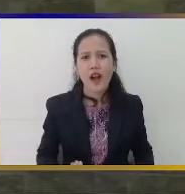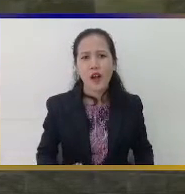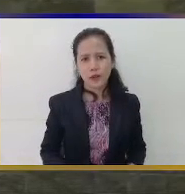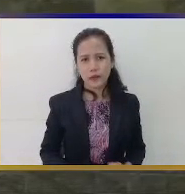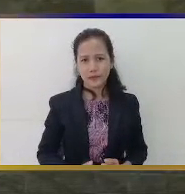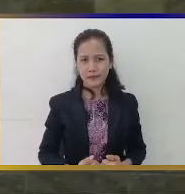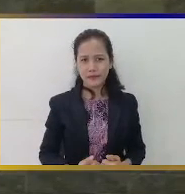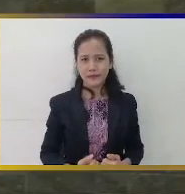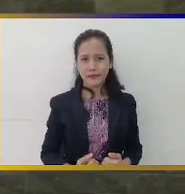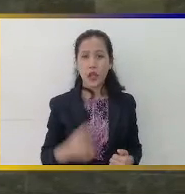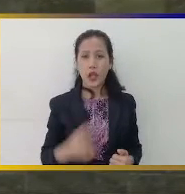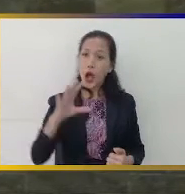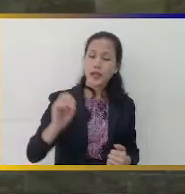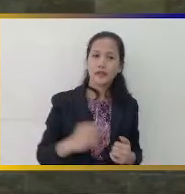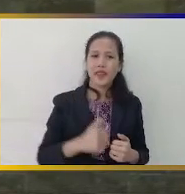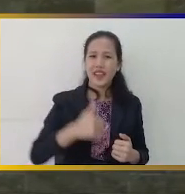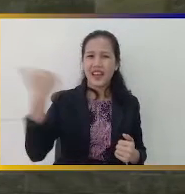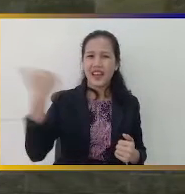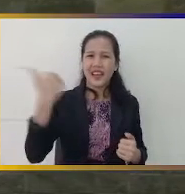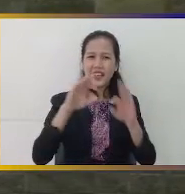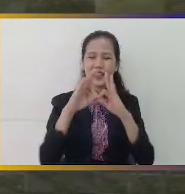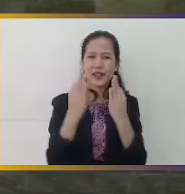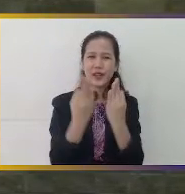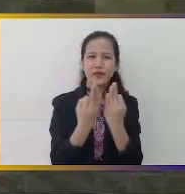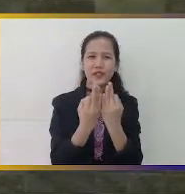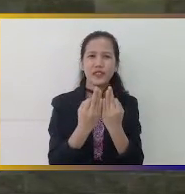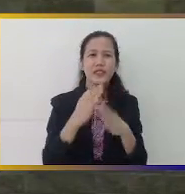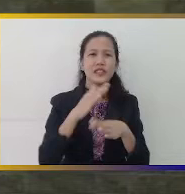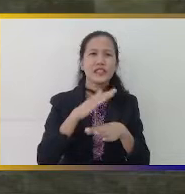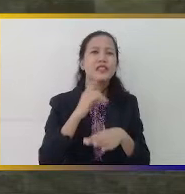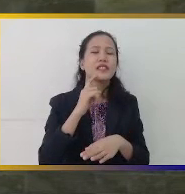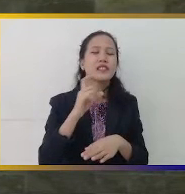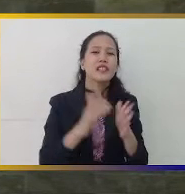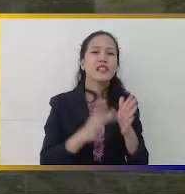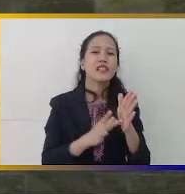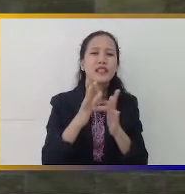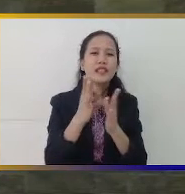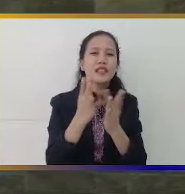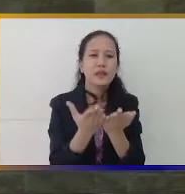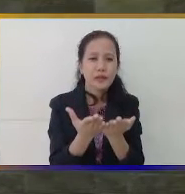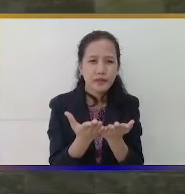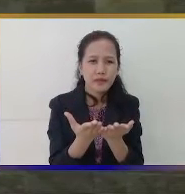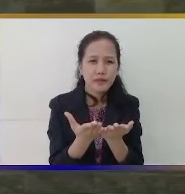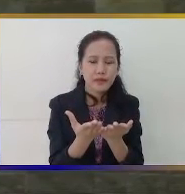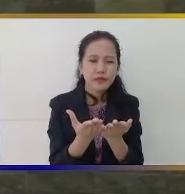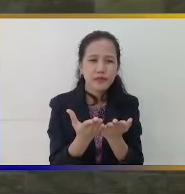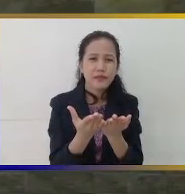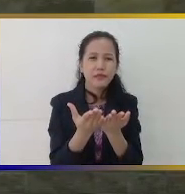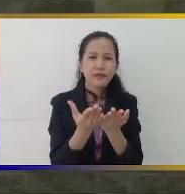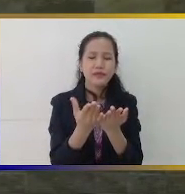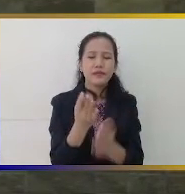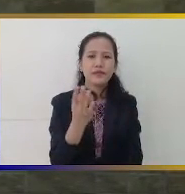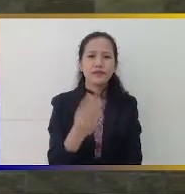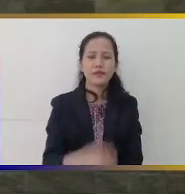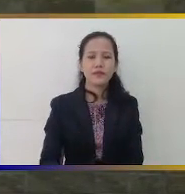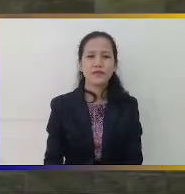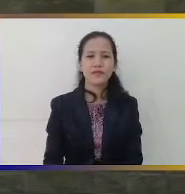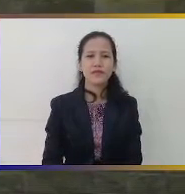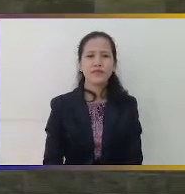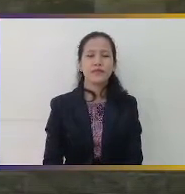Another so-called family ay ang sabi ng Bible po rito, the wombs that never bear. Bakit